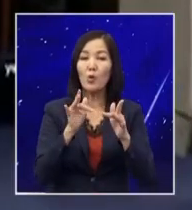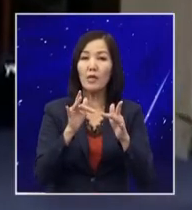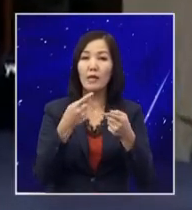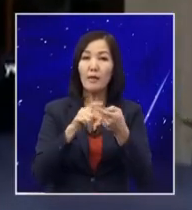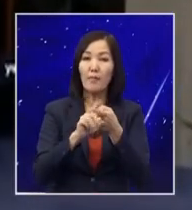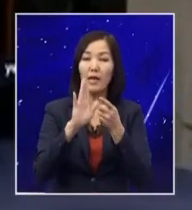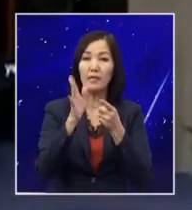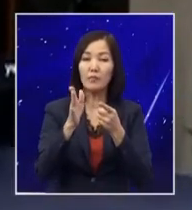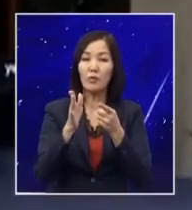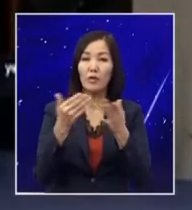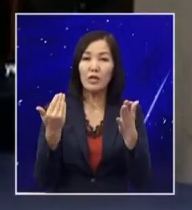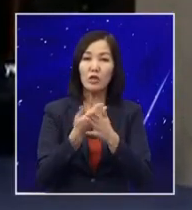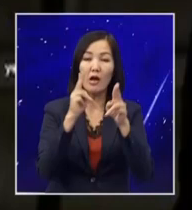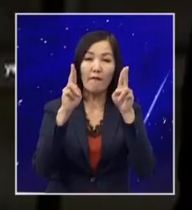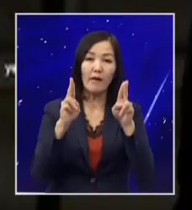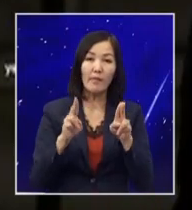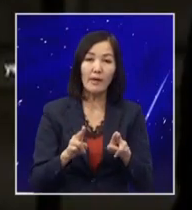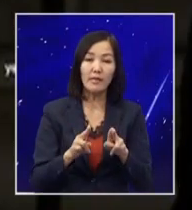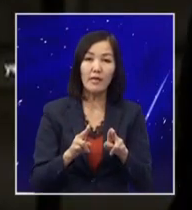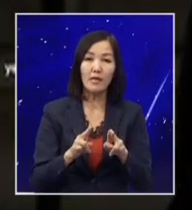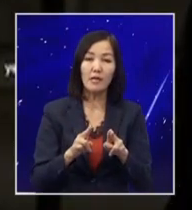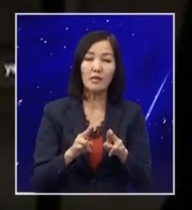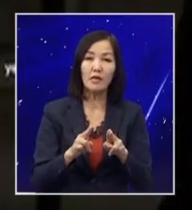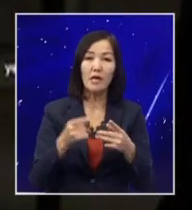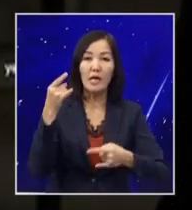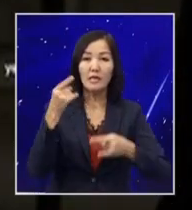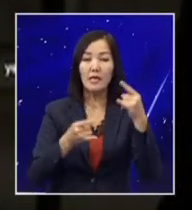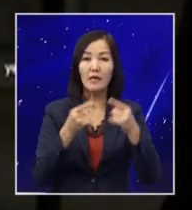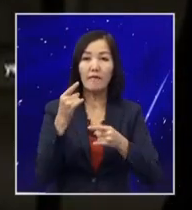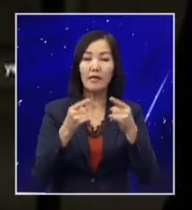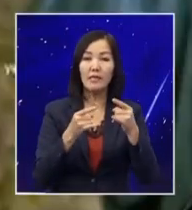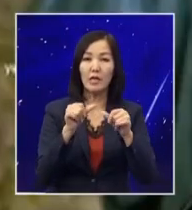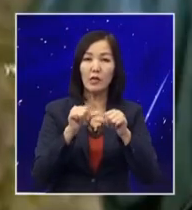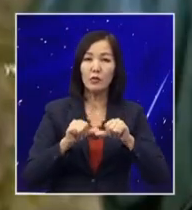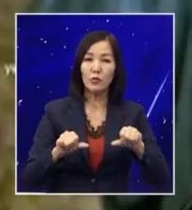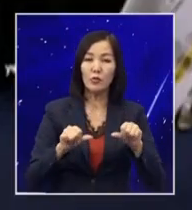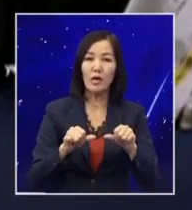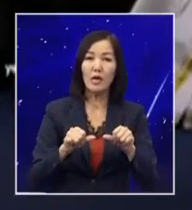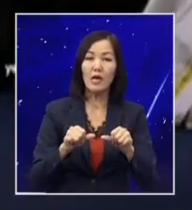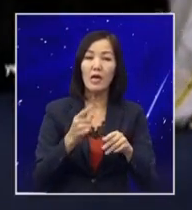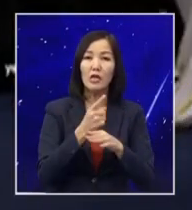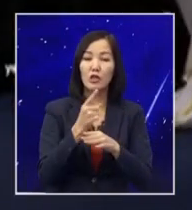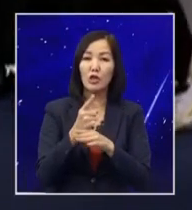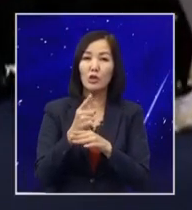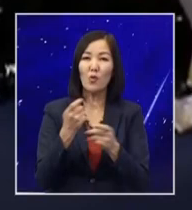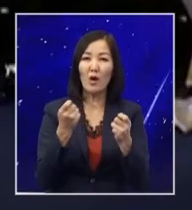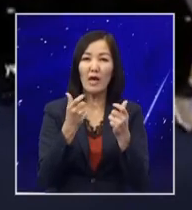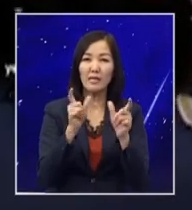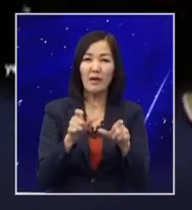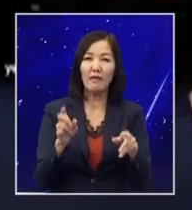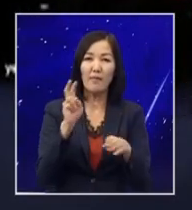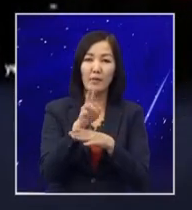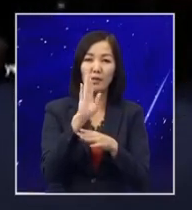байланыс орнатылады. Жаңа формат аясында Стокгольмде телевизиялық студия құрылып, оған шектеулі адамдар қатысады. Айта кетсек,